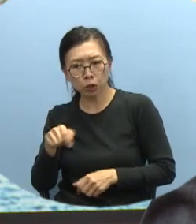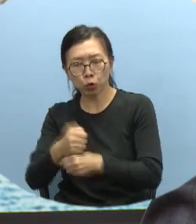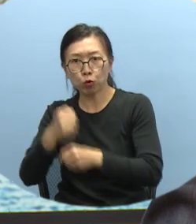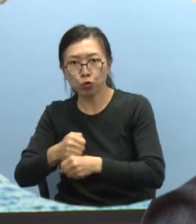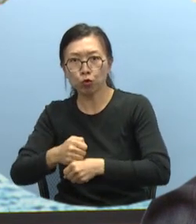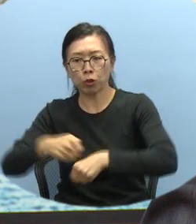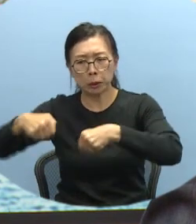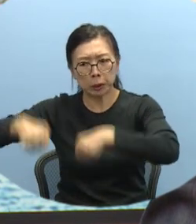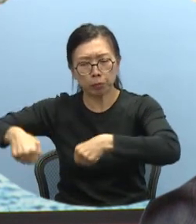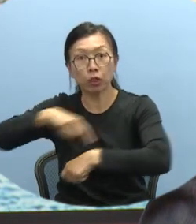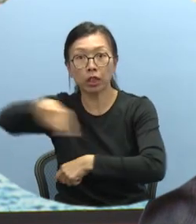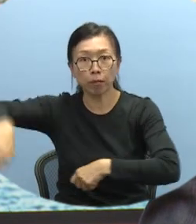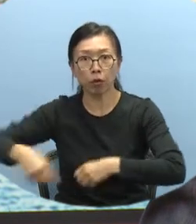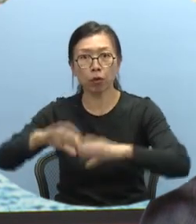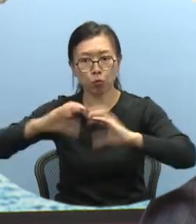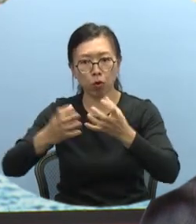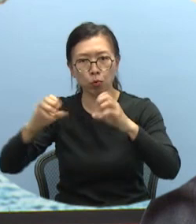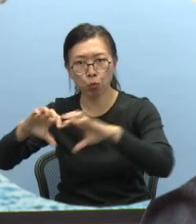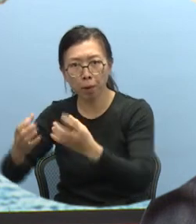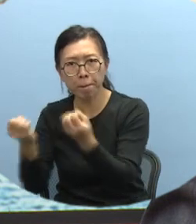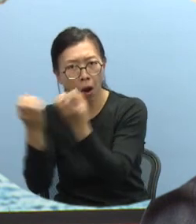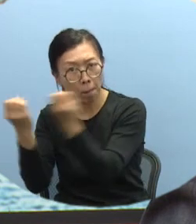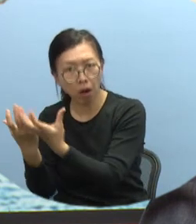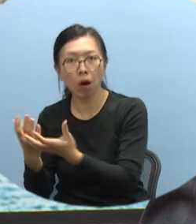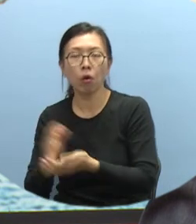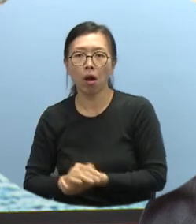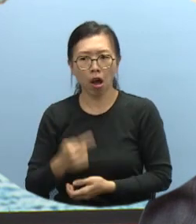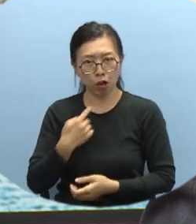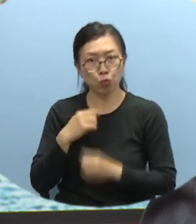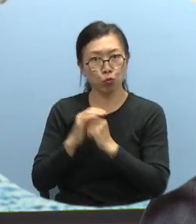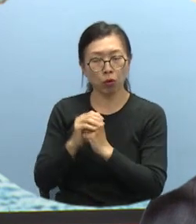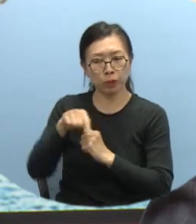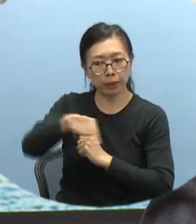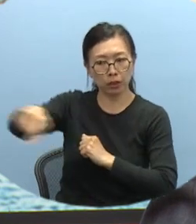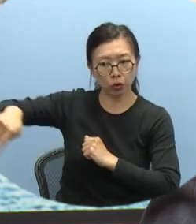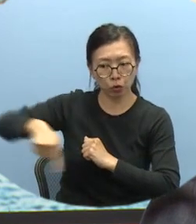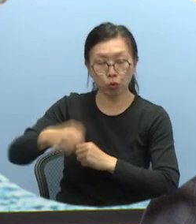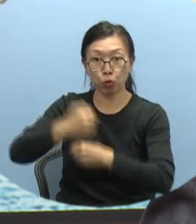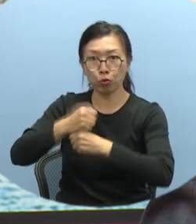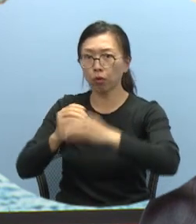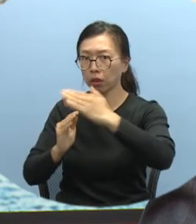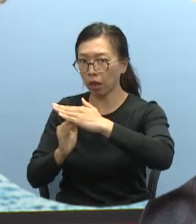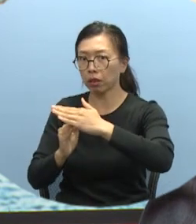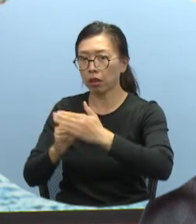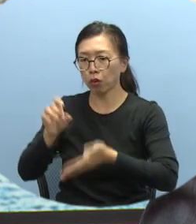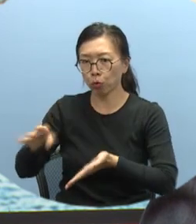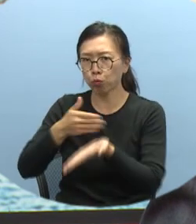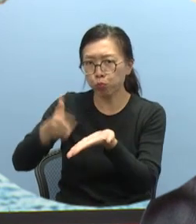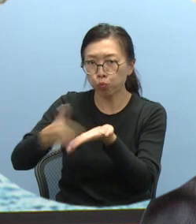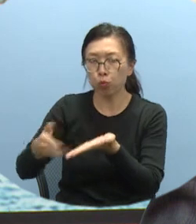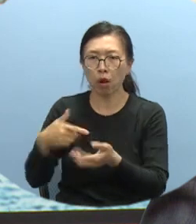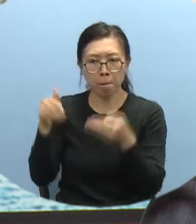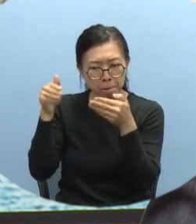如建築地盤出現群組爆發，除了要求這個場所需要停工消毒之外，亦都會針